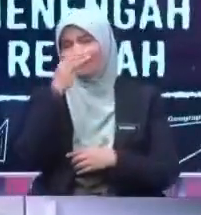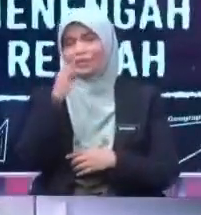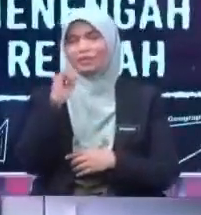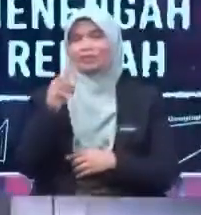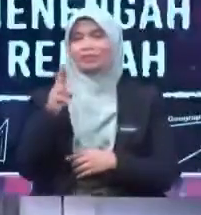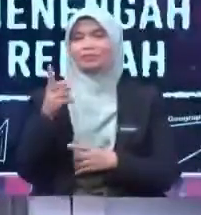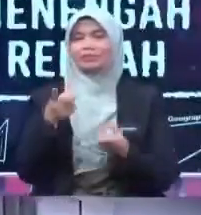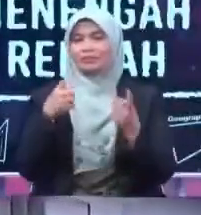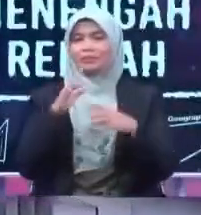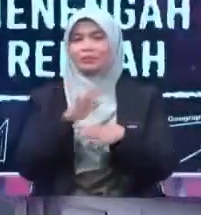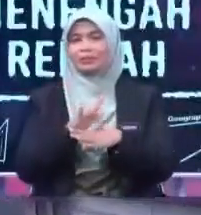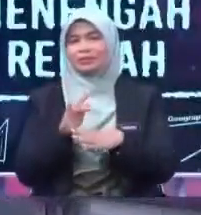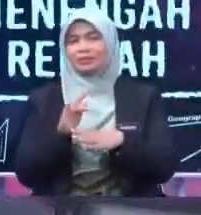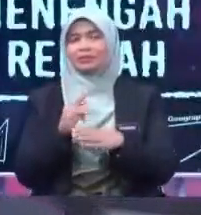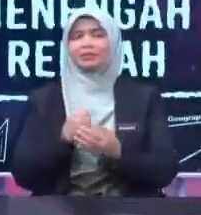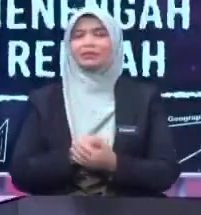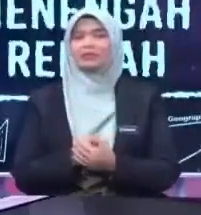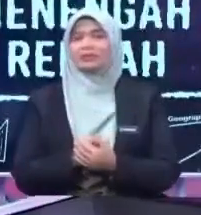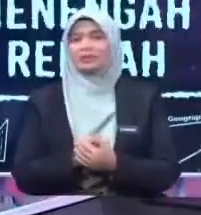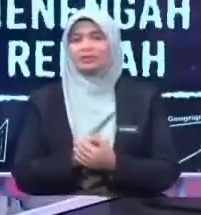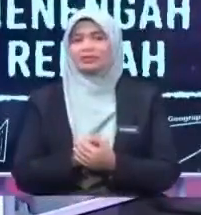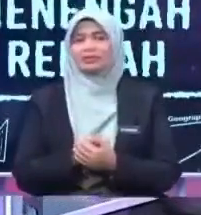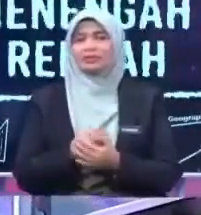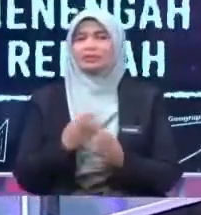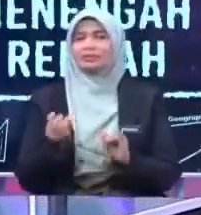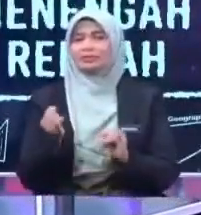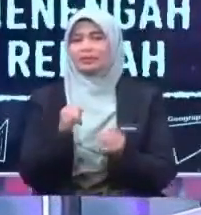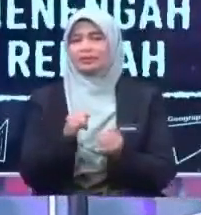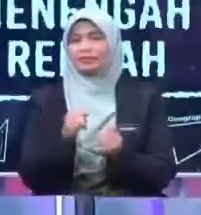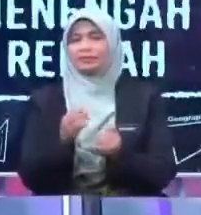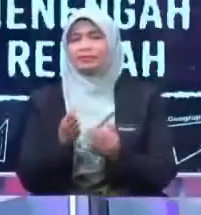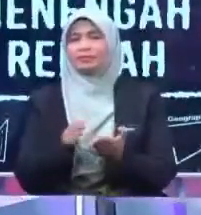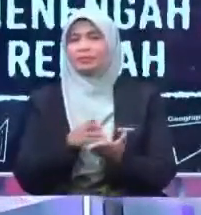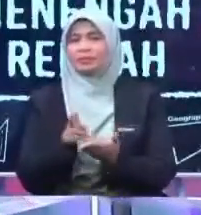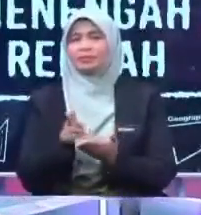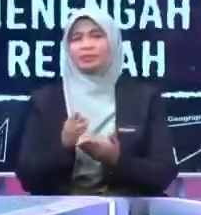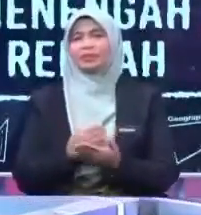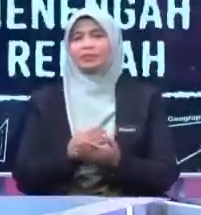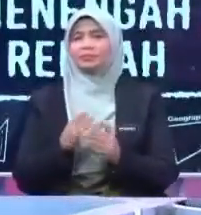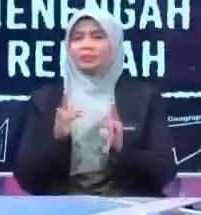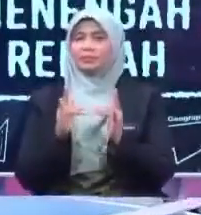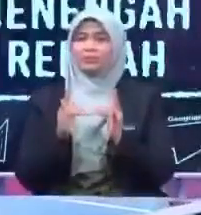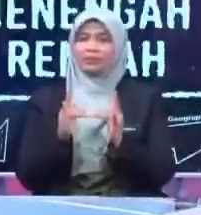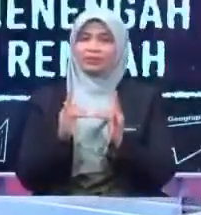Israel datang memanggil, jasad terbujur di